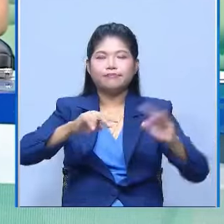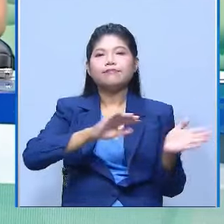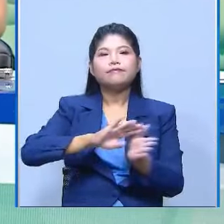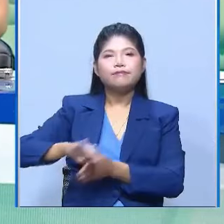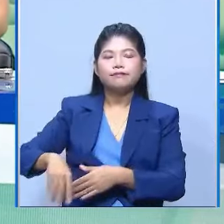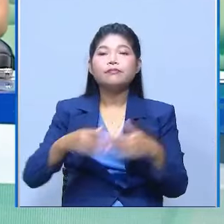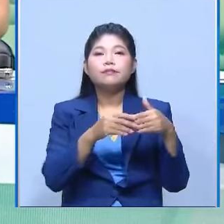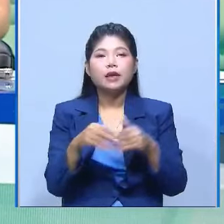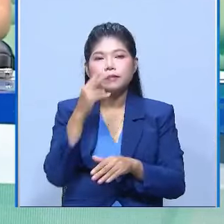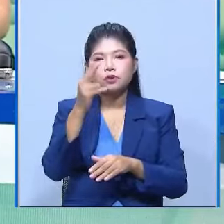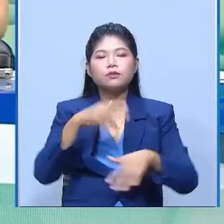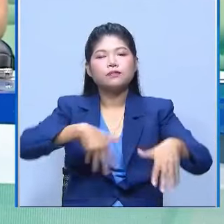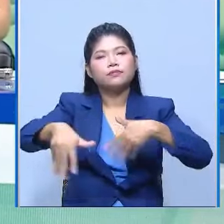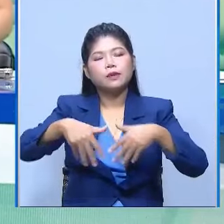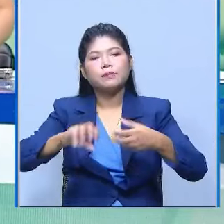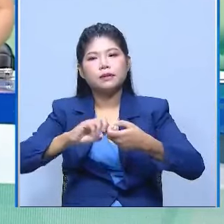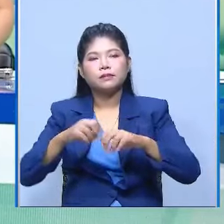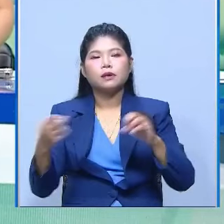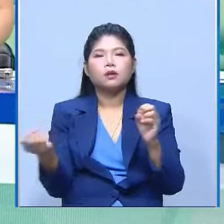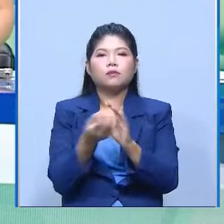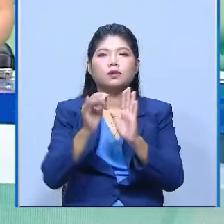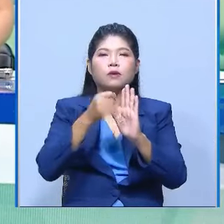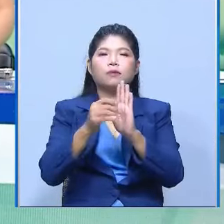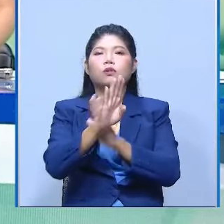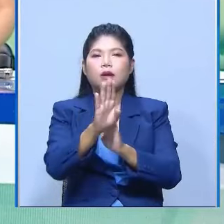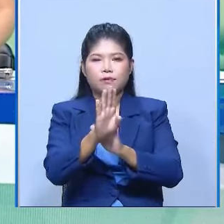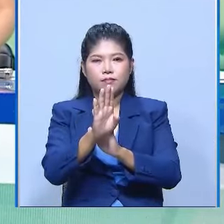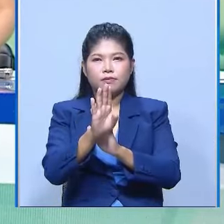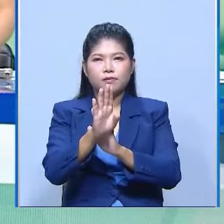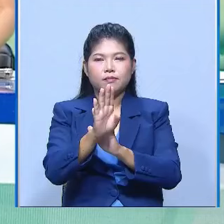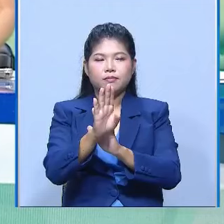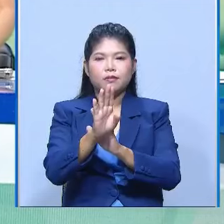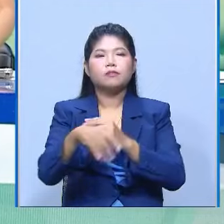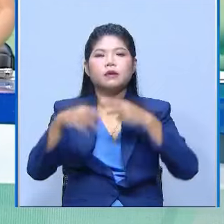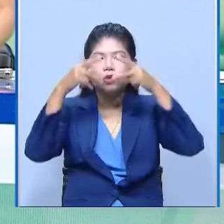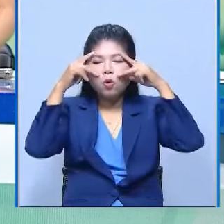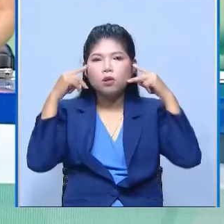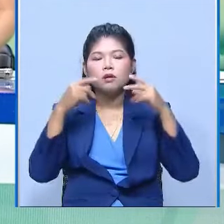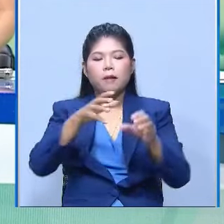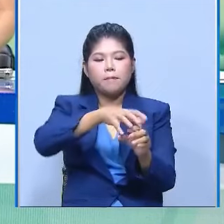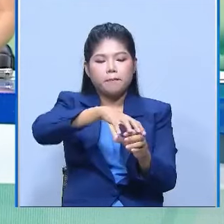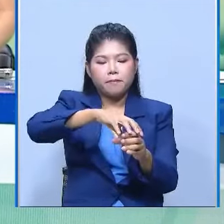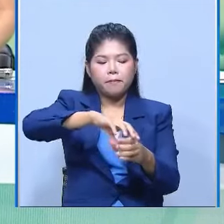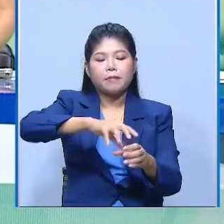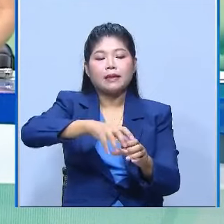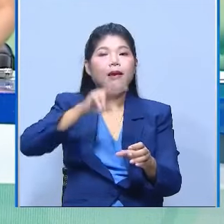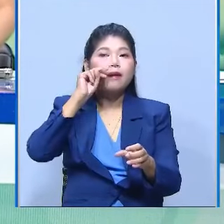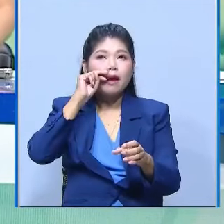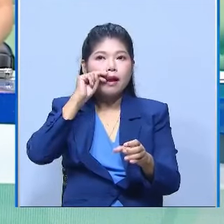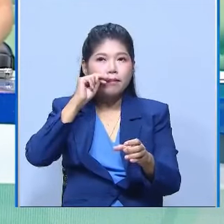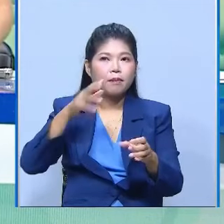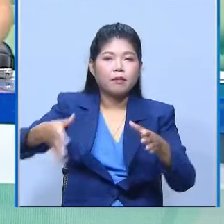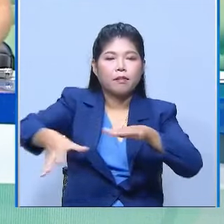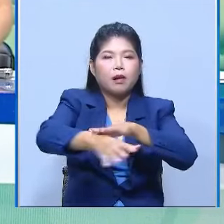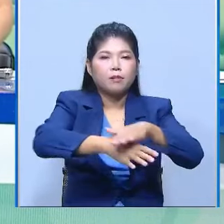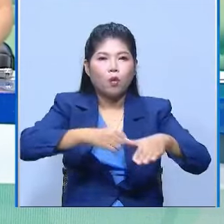าไปดูความเดือดร้อนของชาวบ้านกันหน่อยนะคะที่จังหวัดบุรีรัมย์มีคนร้ายมาขโมยมิเตอร์น้ำค่ะไม่ใช่ขโมยไปแค่ตัวเดียวคุณผู้ช